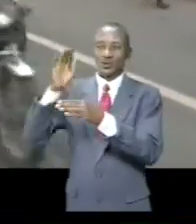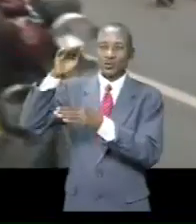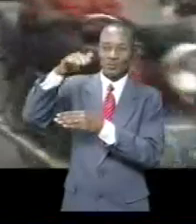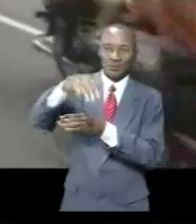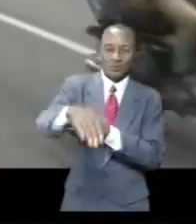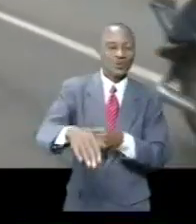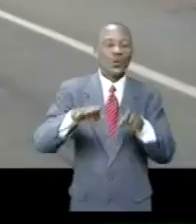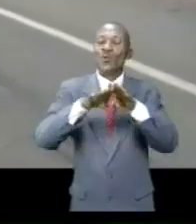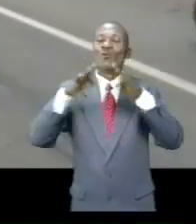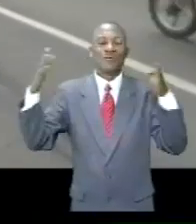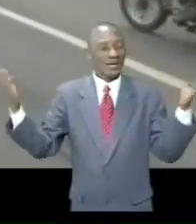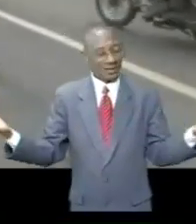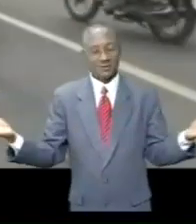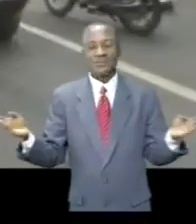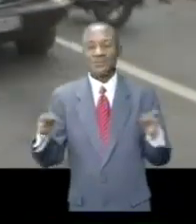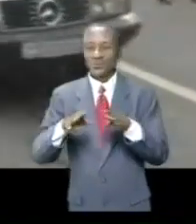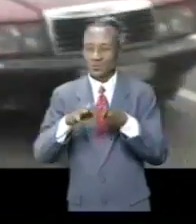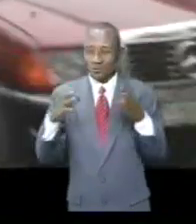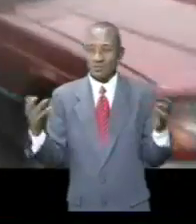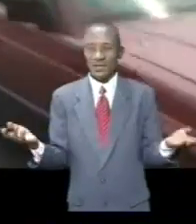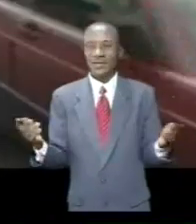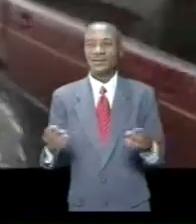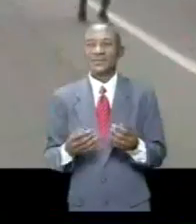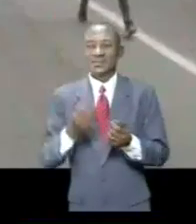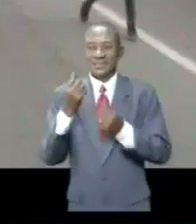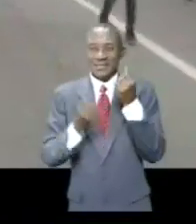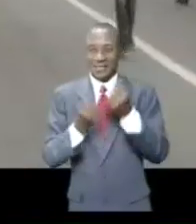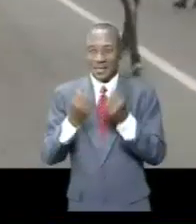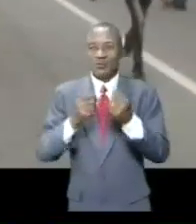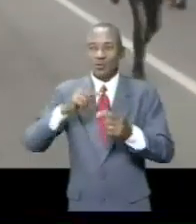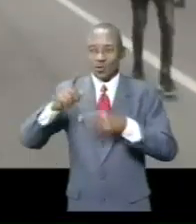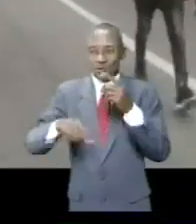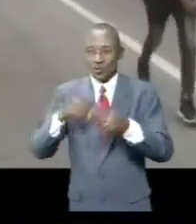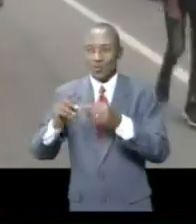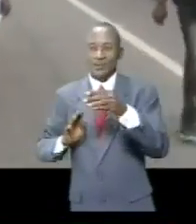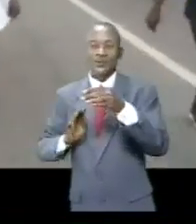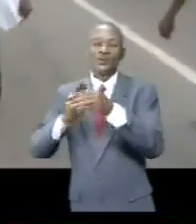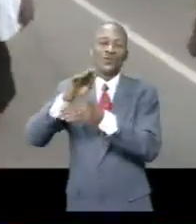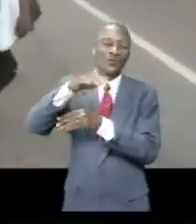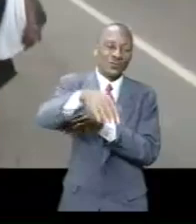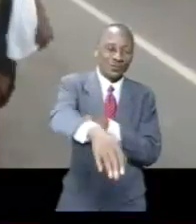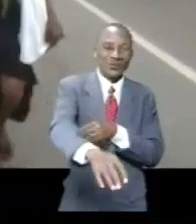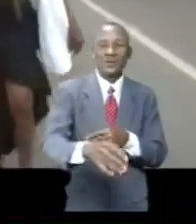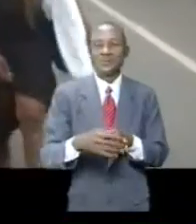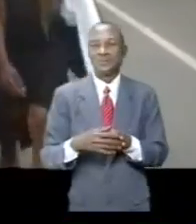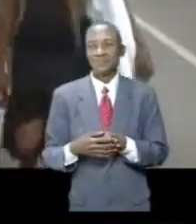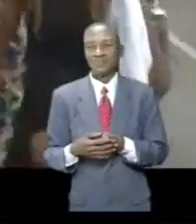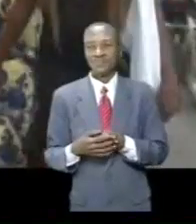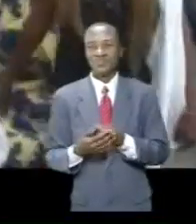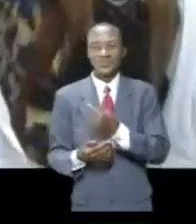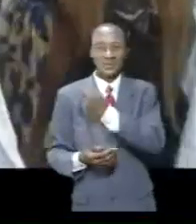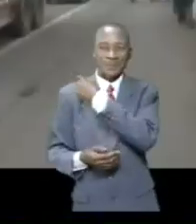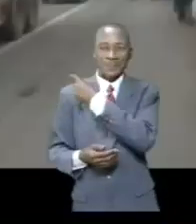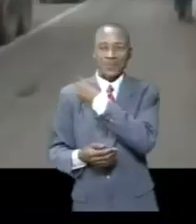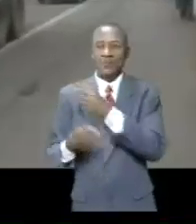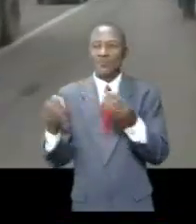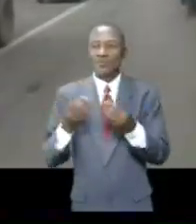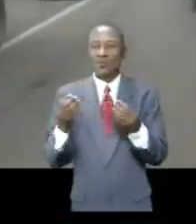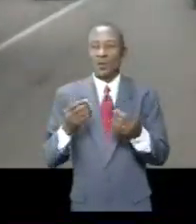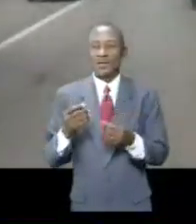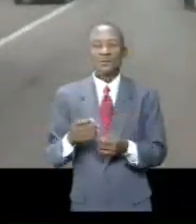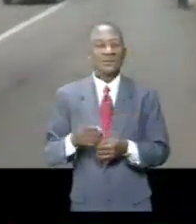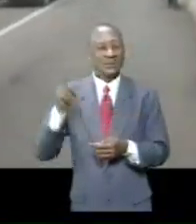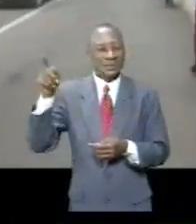d'être ouvert pour la deuxième fois à la circulation par la population elle-même. Cela suite certainement aux embouteillages